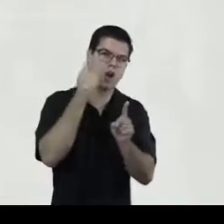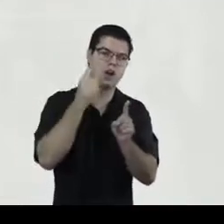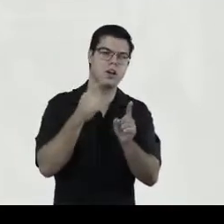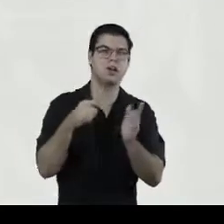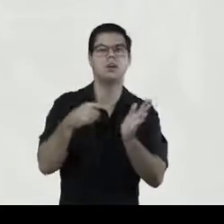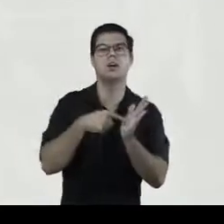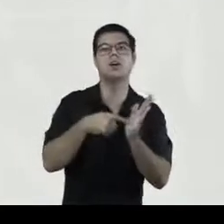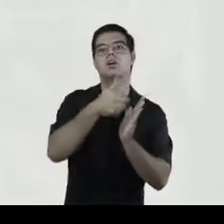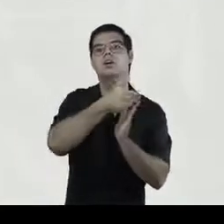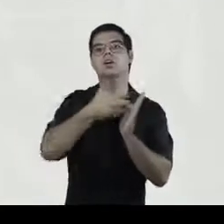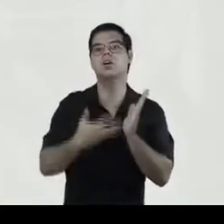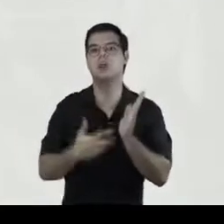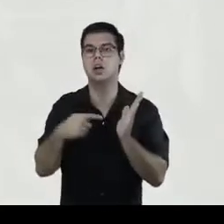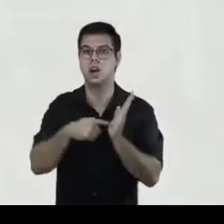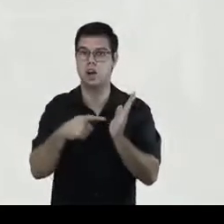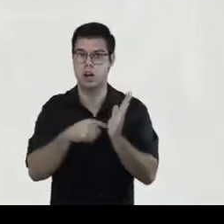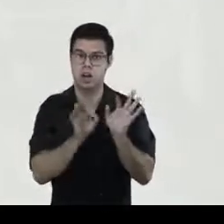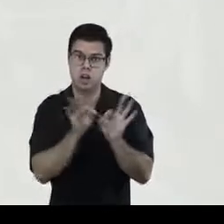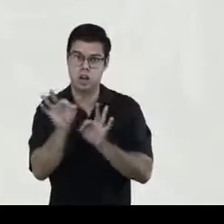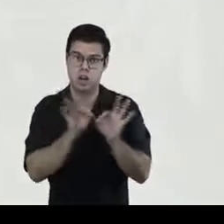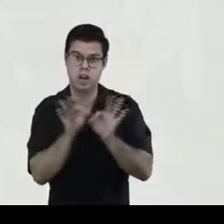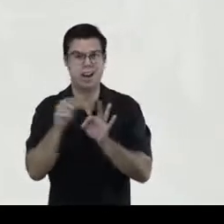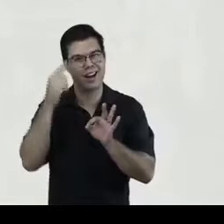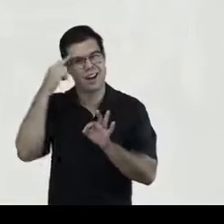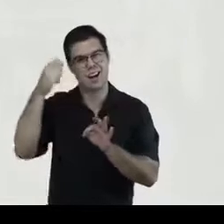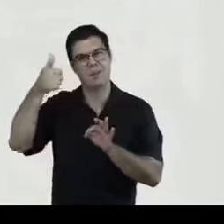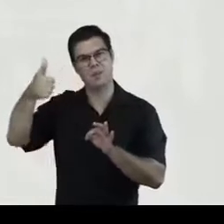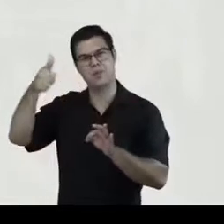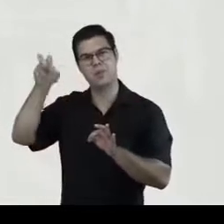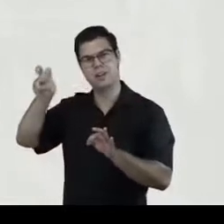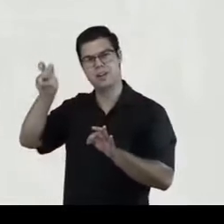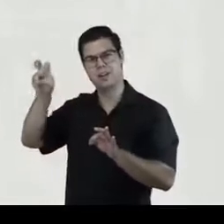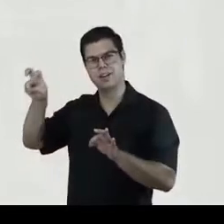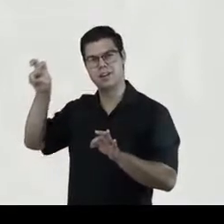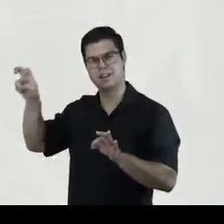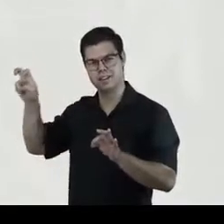la preuve que c'est celui que nous avons en main. Suivante.